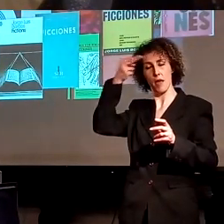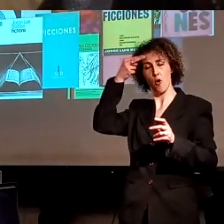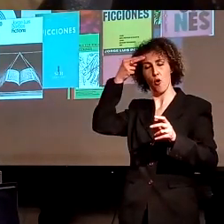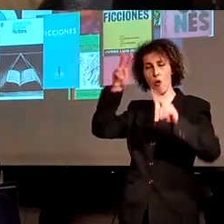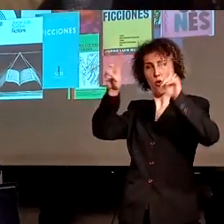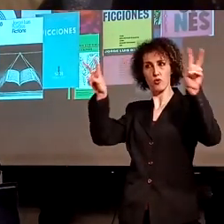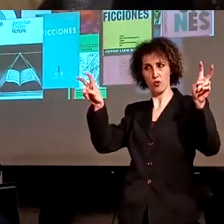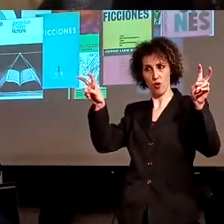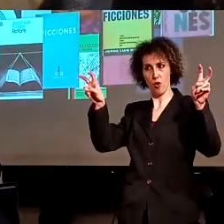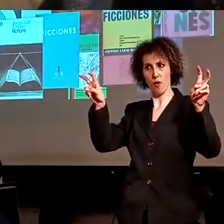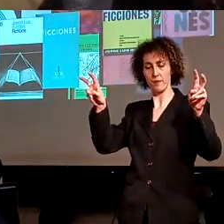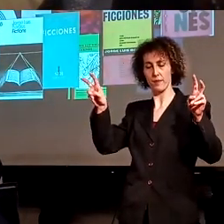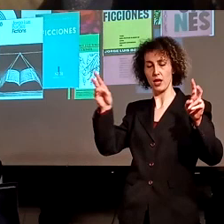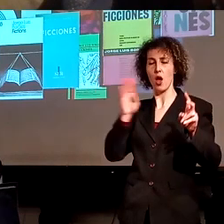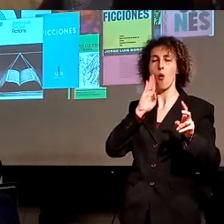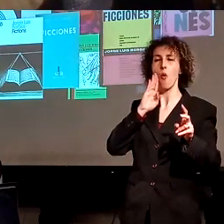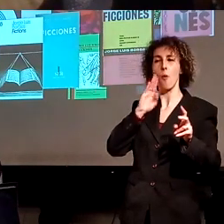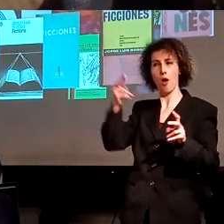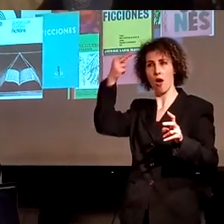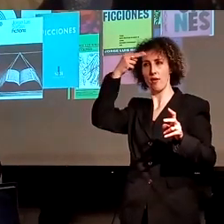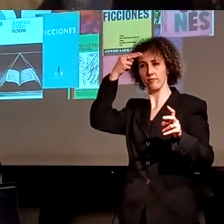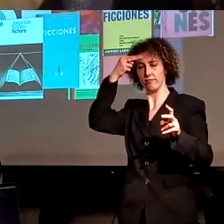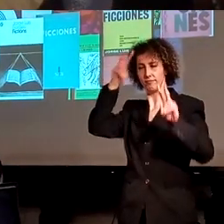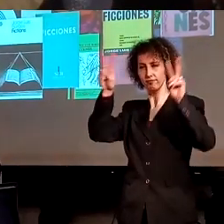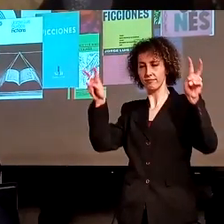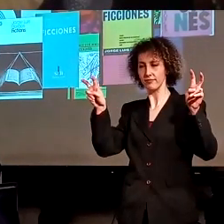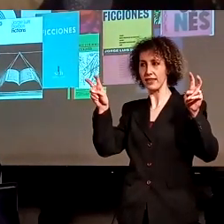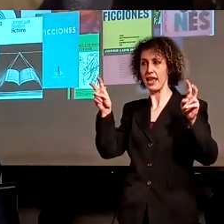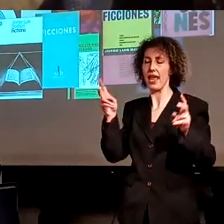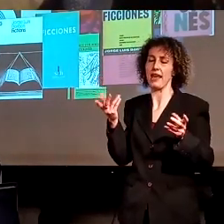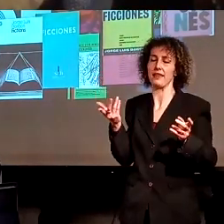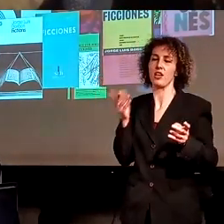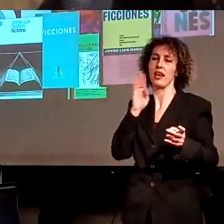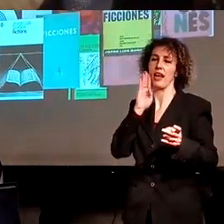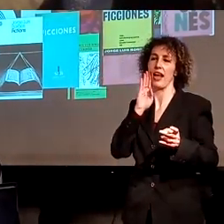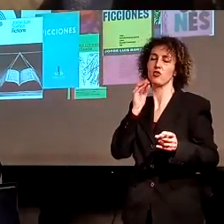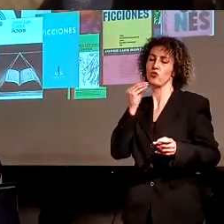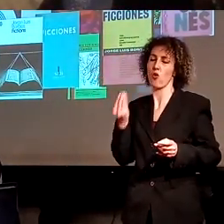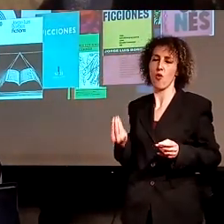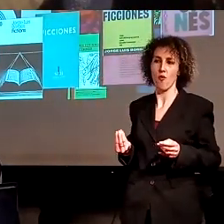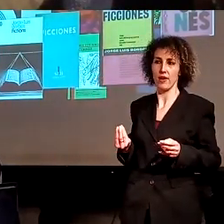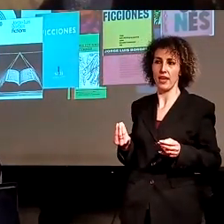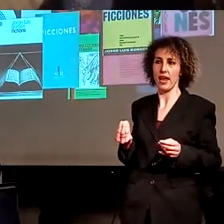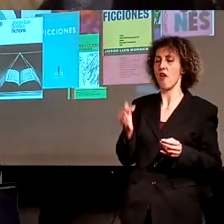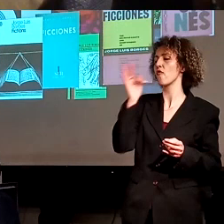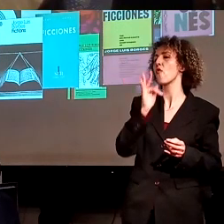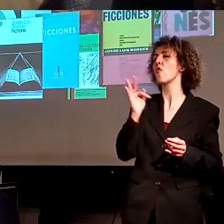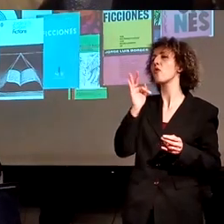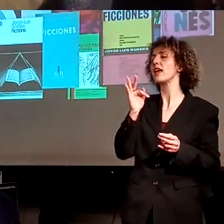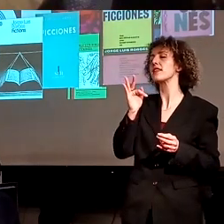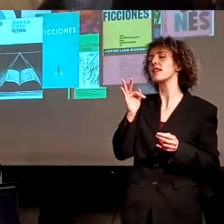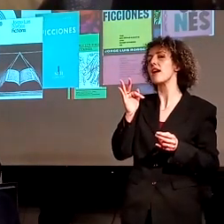quello che ricorda che e parla di questo ragazzo di campagna irineu funes figlio di